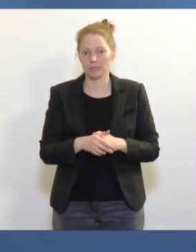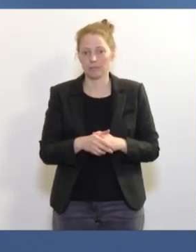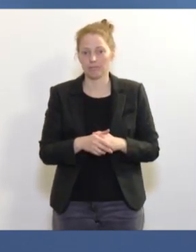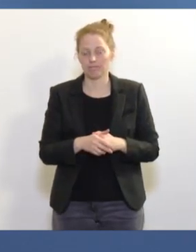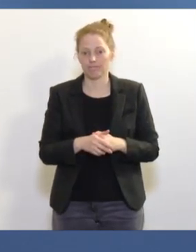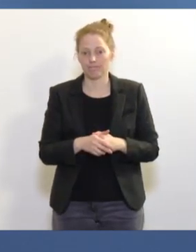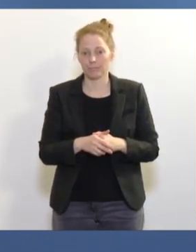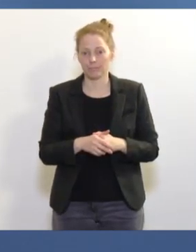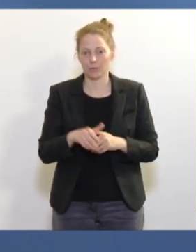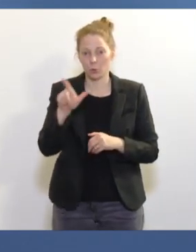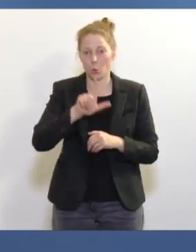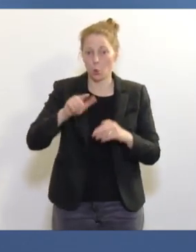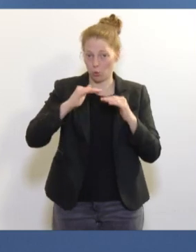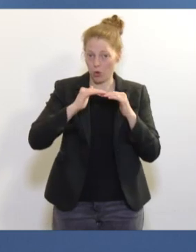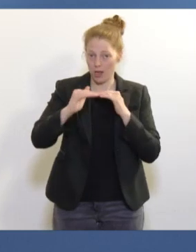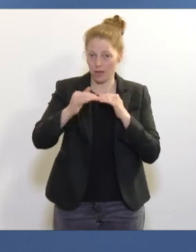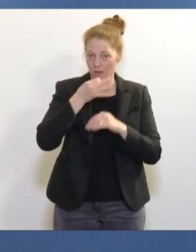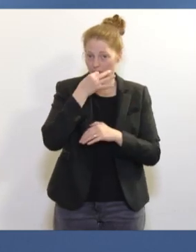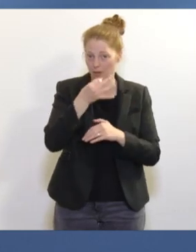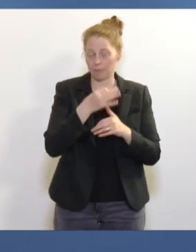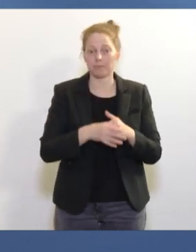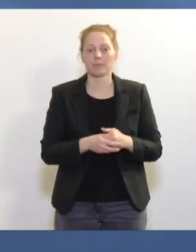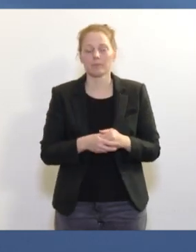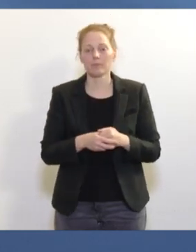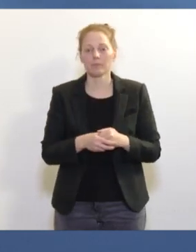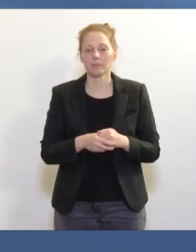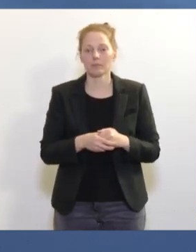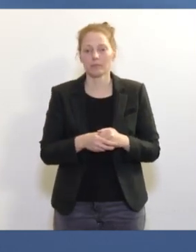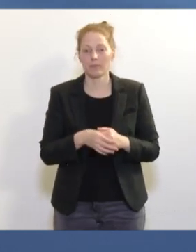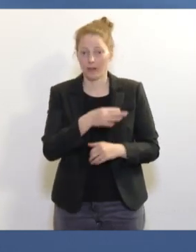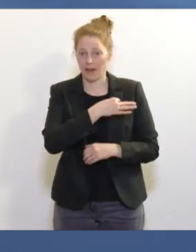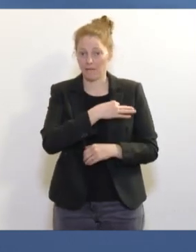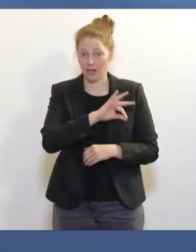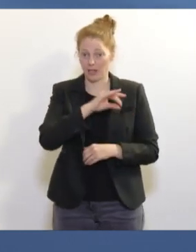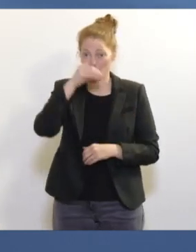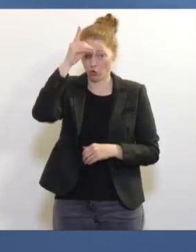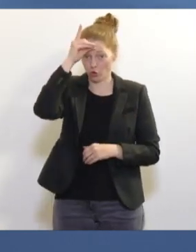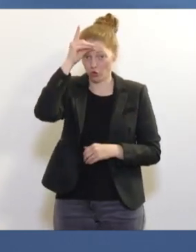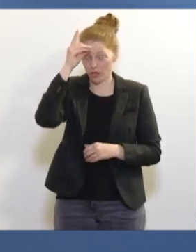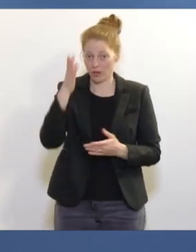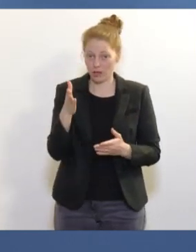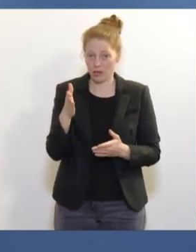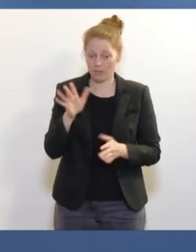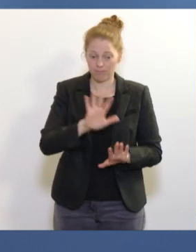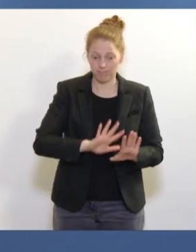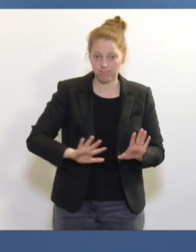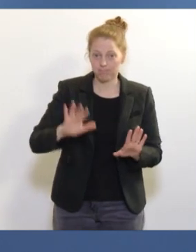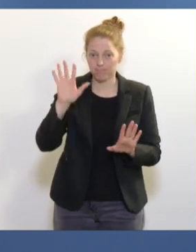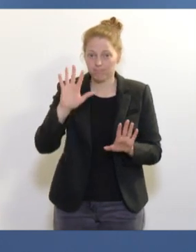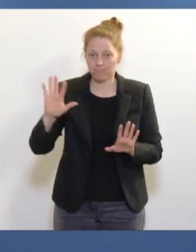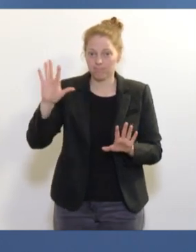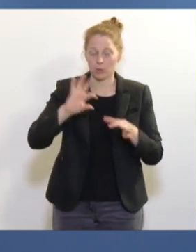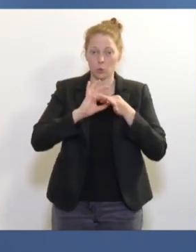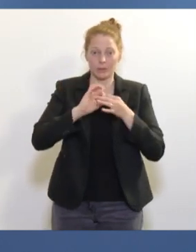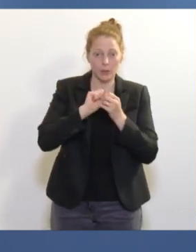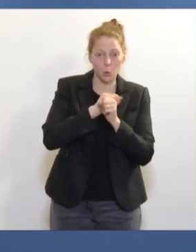Ein Froh vom Lützebäuer Land. In Frankreich und in Deutschland geht aktuell im Kontext von der